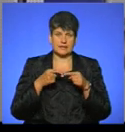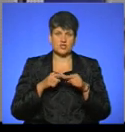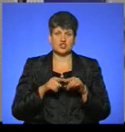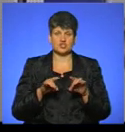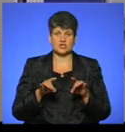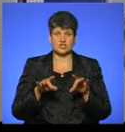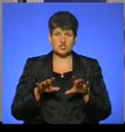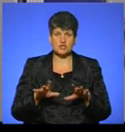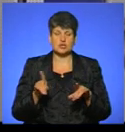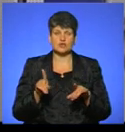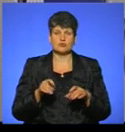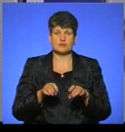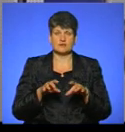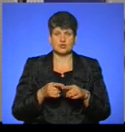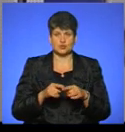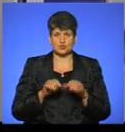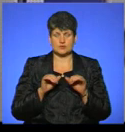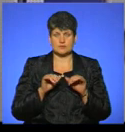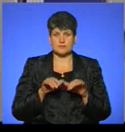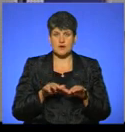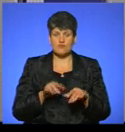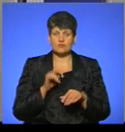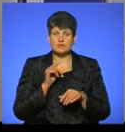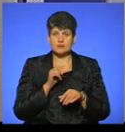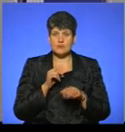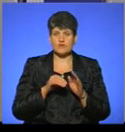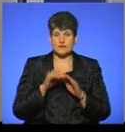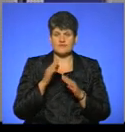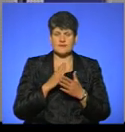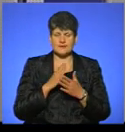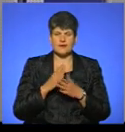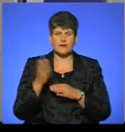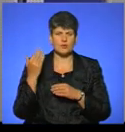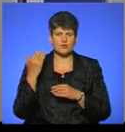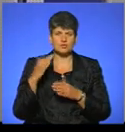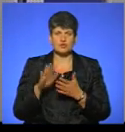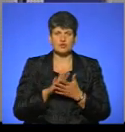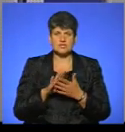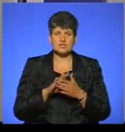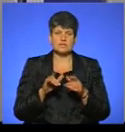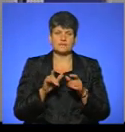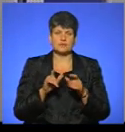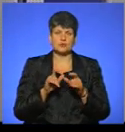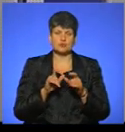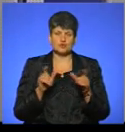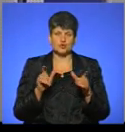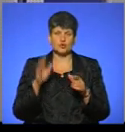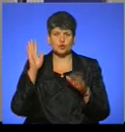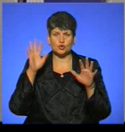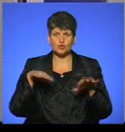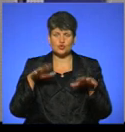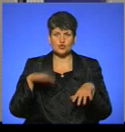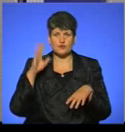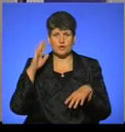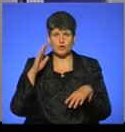аби вирішити ту справу, бо там, в верхів'ї, є колишні ще очисні споруди дощових вод комбайного заводу,